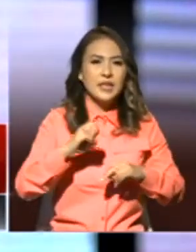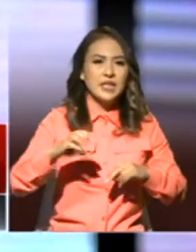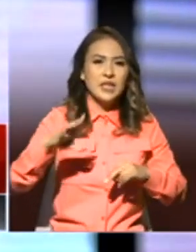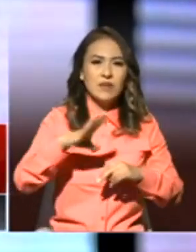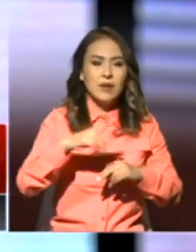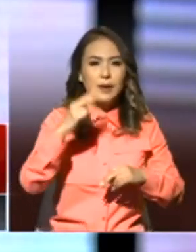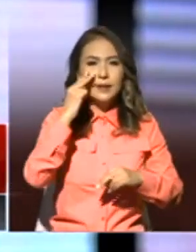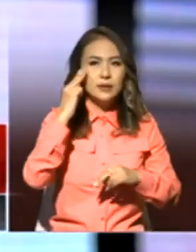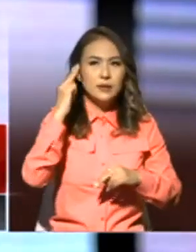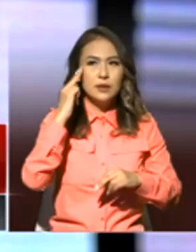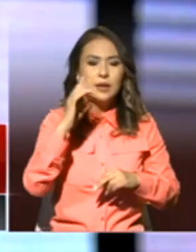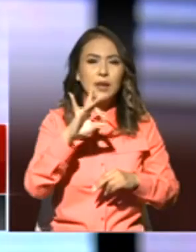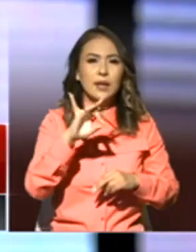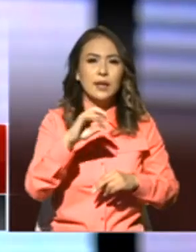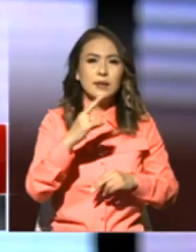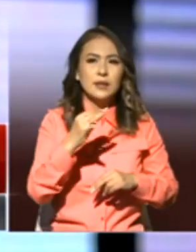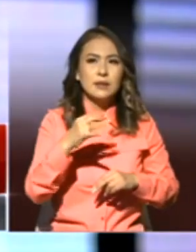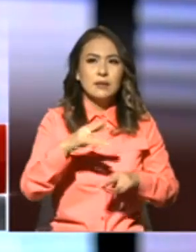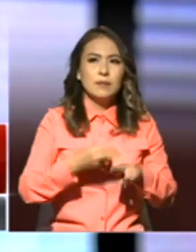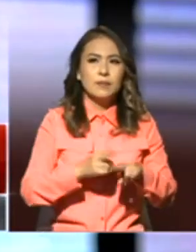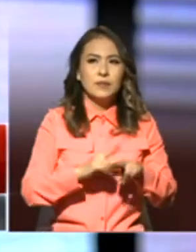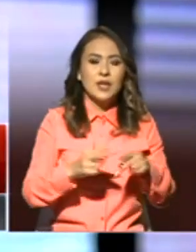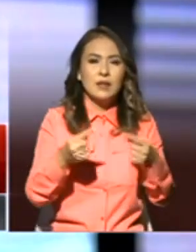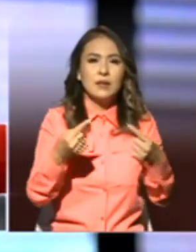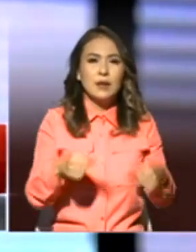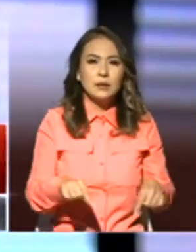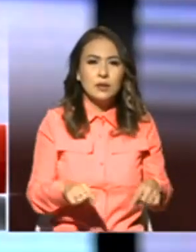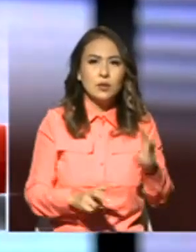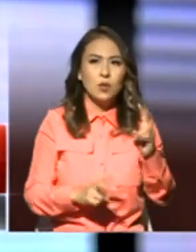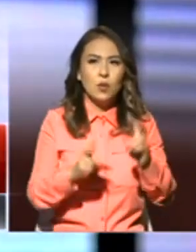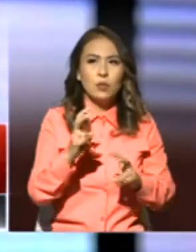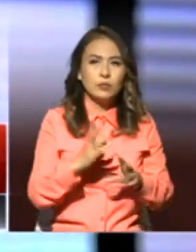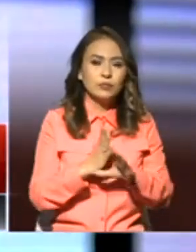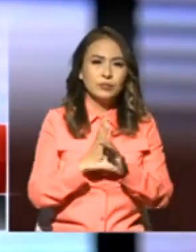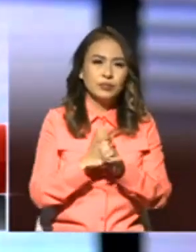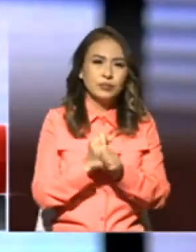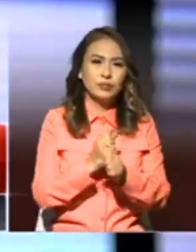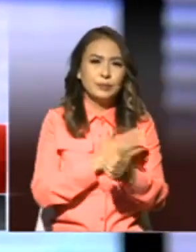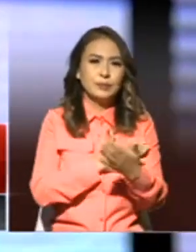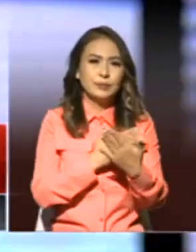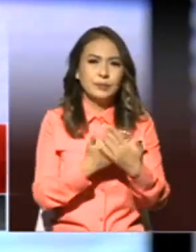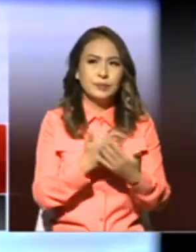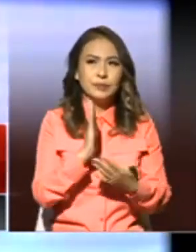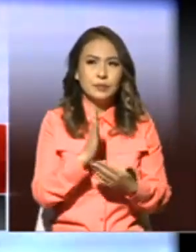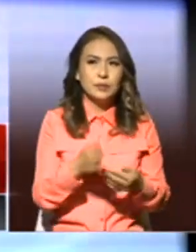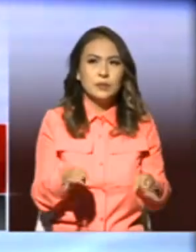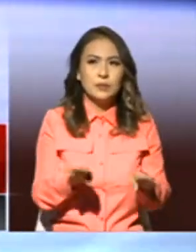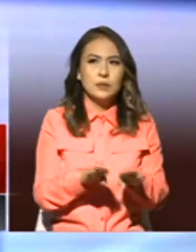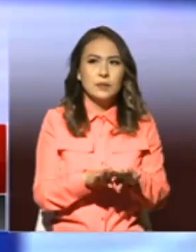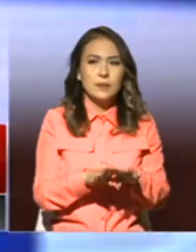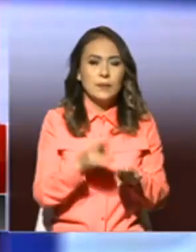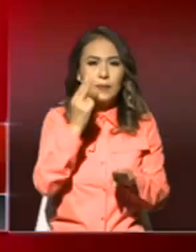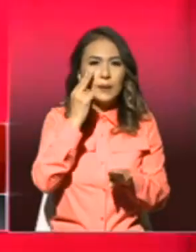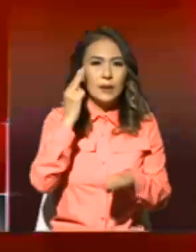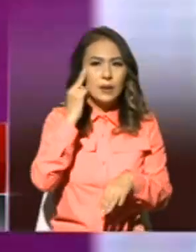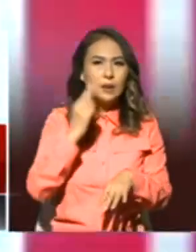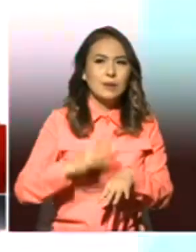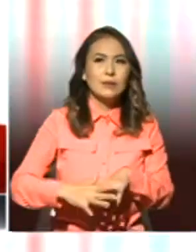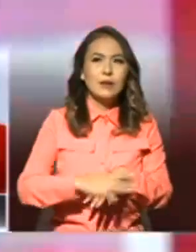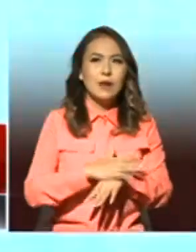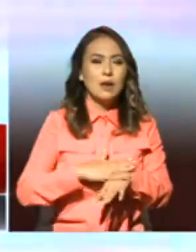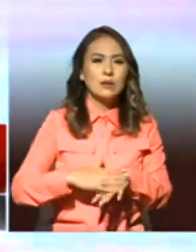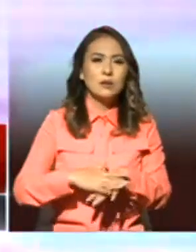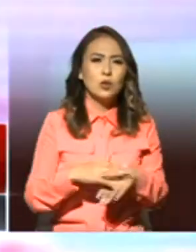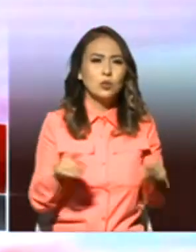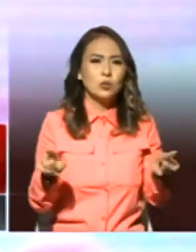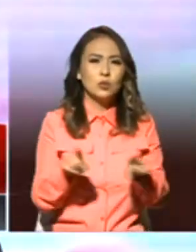Қытай нарығында рецессия болады деген. Рецессия деген дағдарыс сол, өндіріс қарқыны қысқарады деген сөз. Ал енді дәл осы Қытай нарығындағы